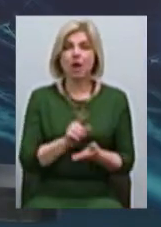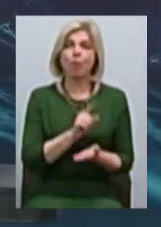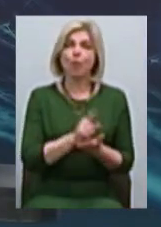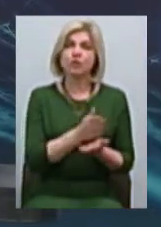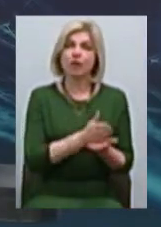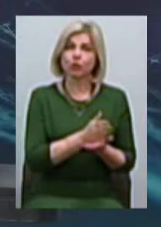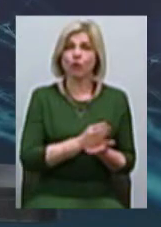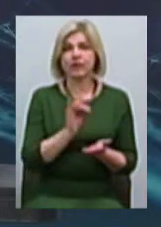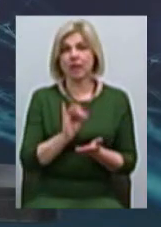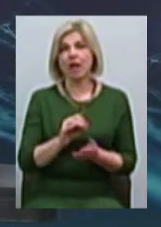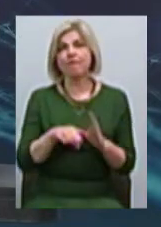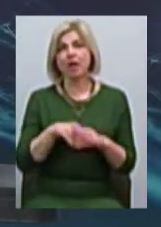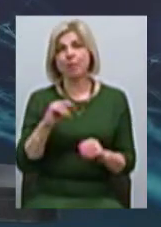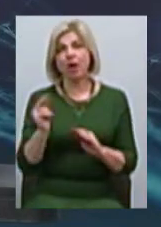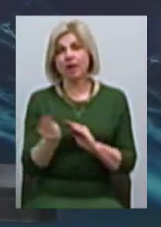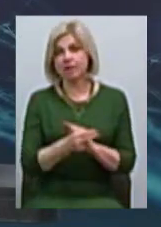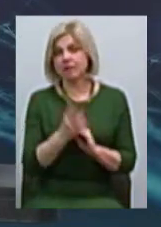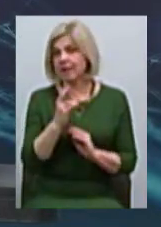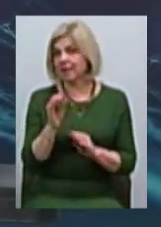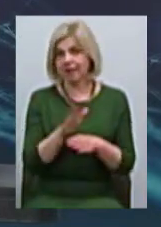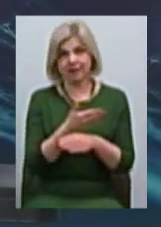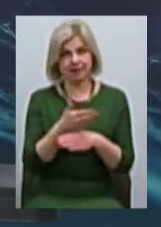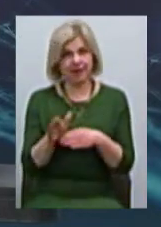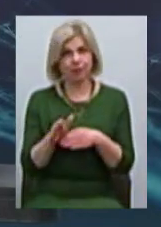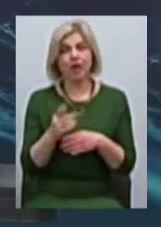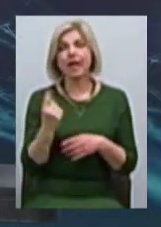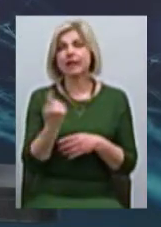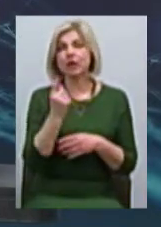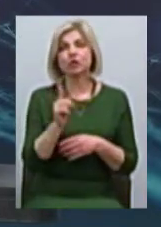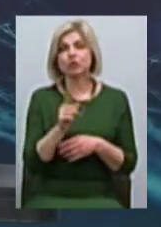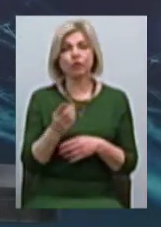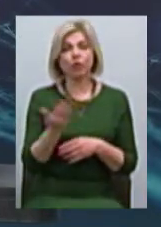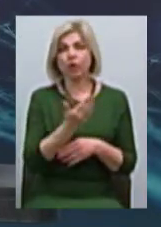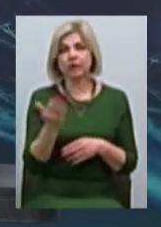передвиборчою агітацією. Єдине, що вони навчилися робити